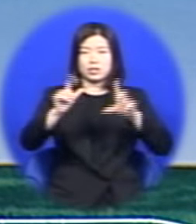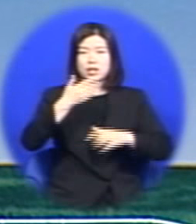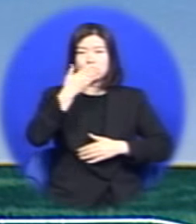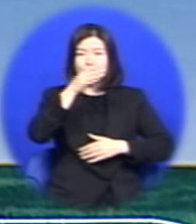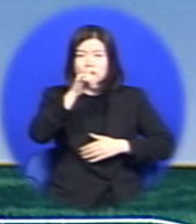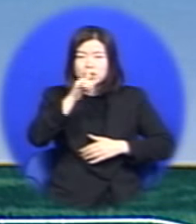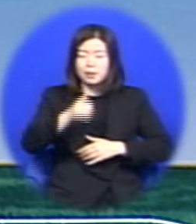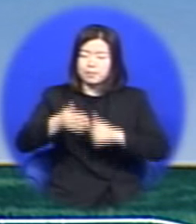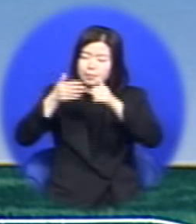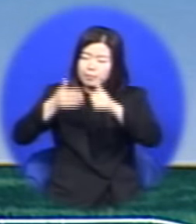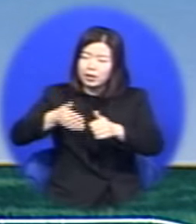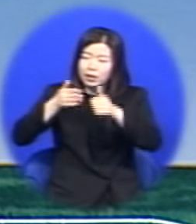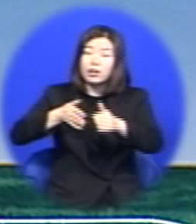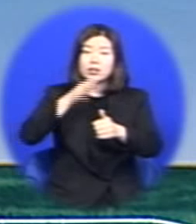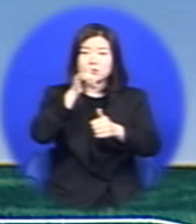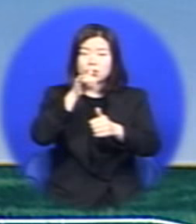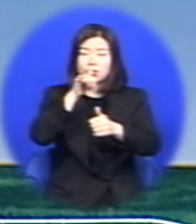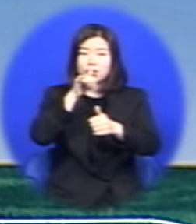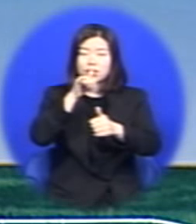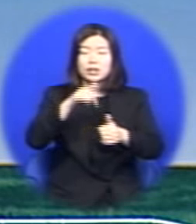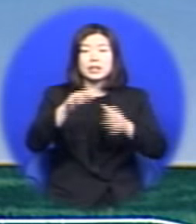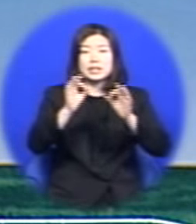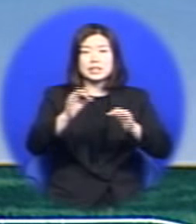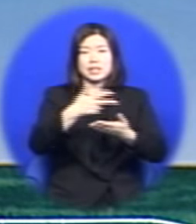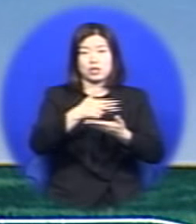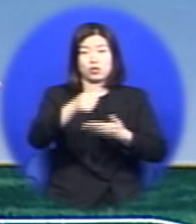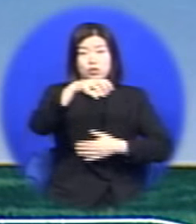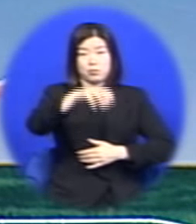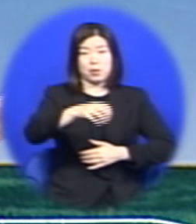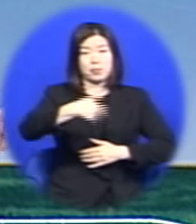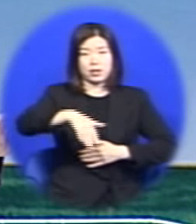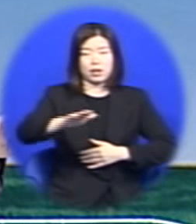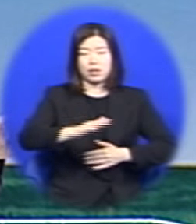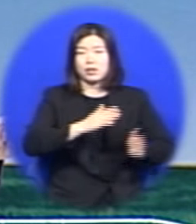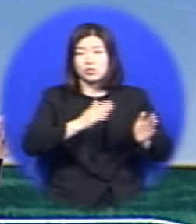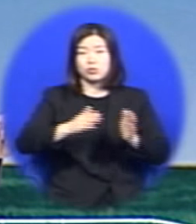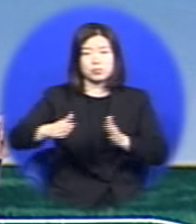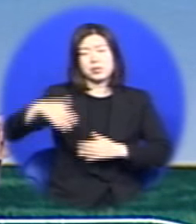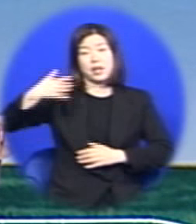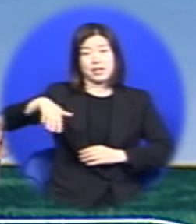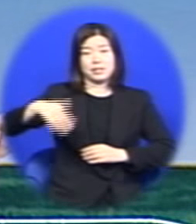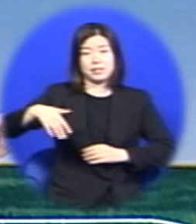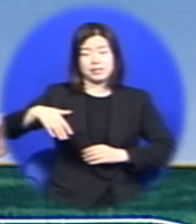겁니다. 이제 주님 앞에 갈 준비가 안 됐어요.